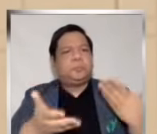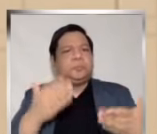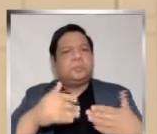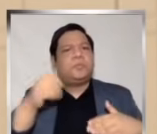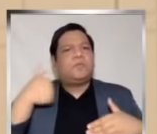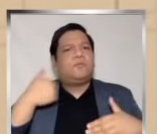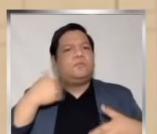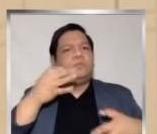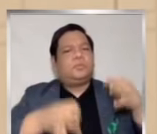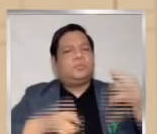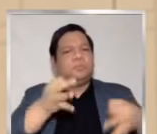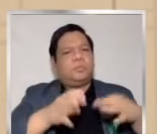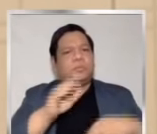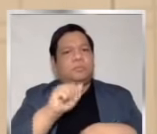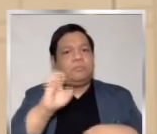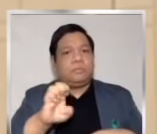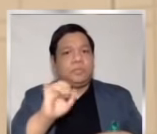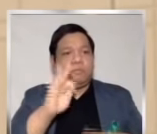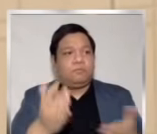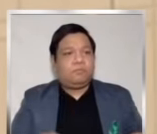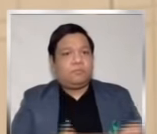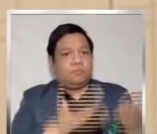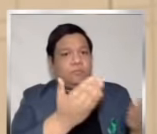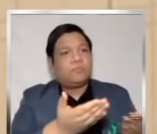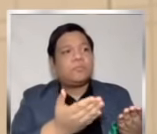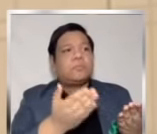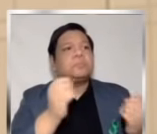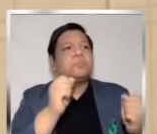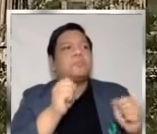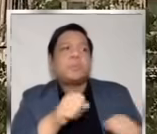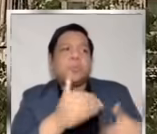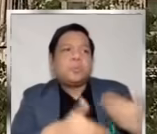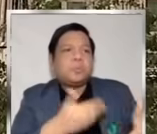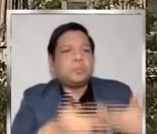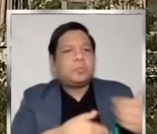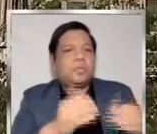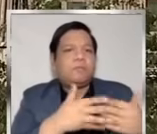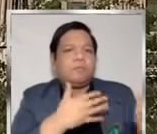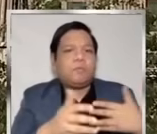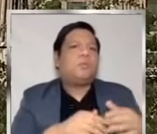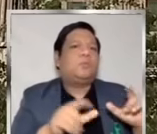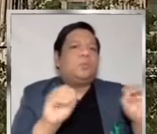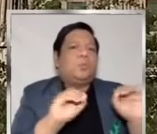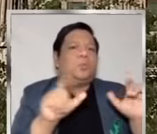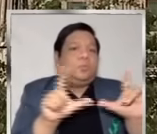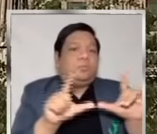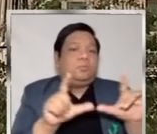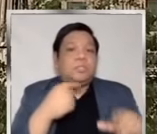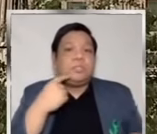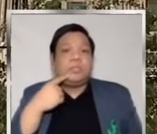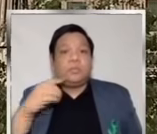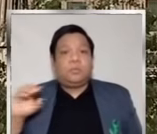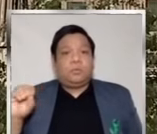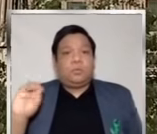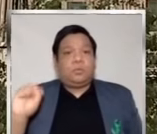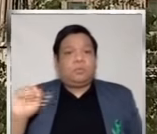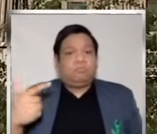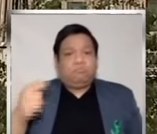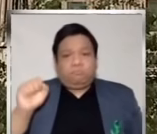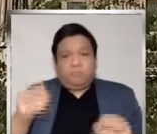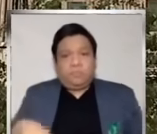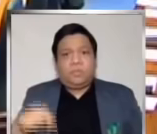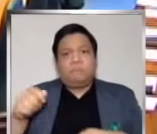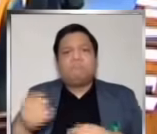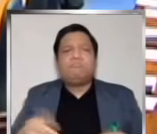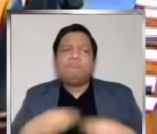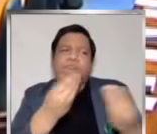ang ABS-CBN ng provisional authority to operate kahit walang prangkisa. Sabi ni Calida, maaari lamang mag-issue ng PA o Provisional